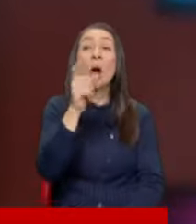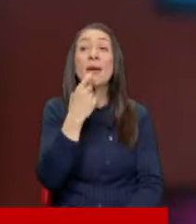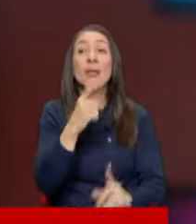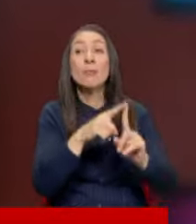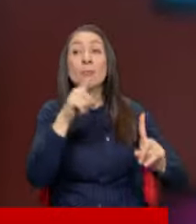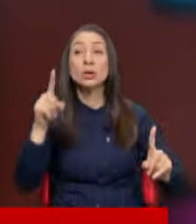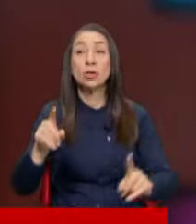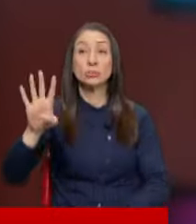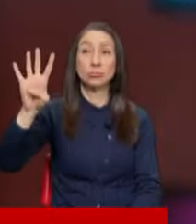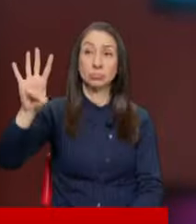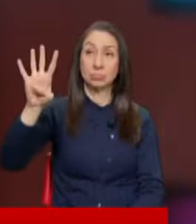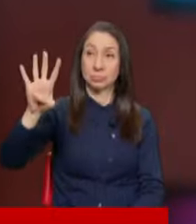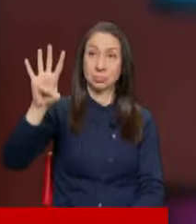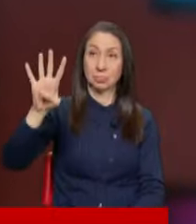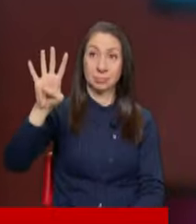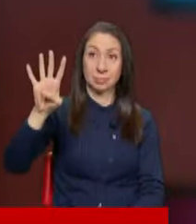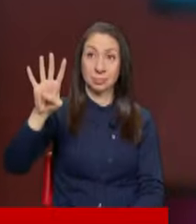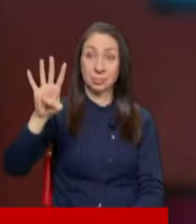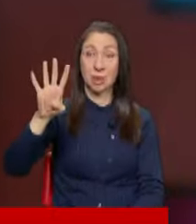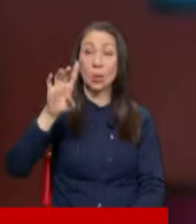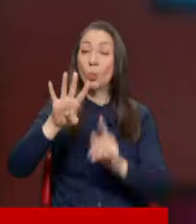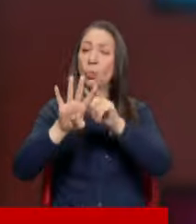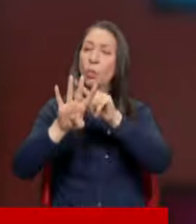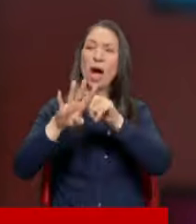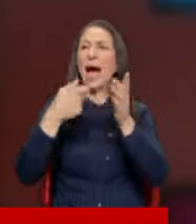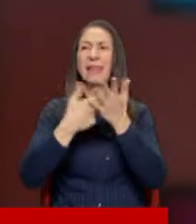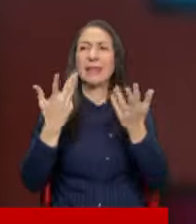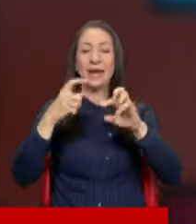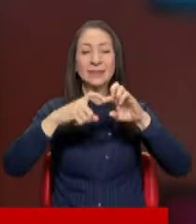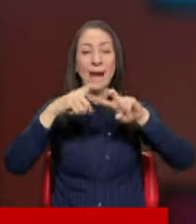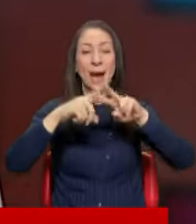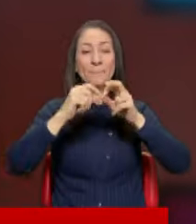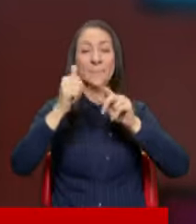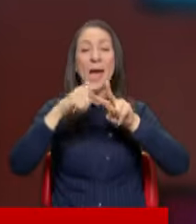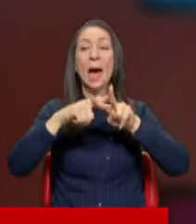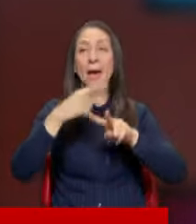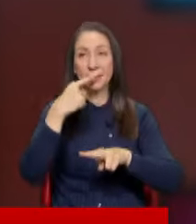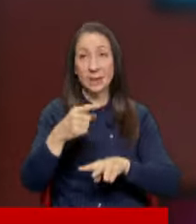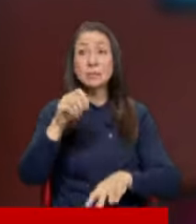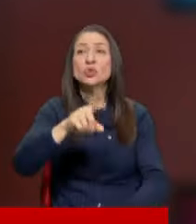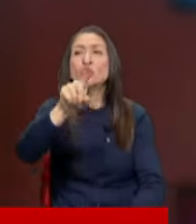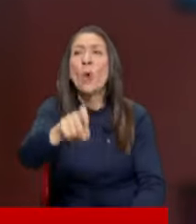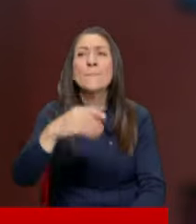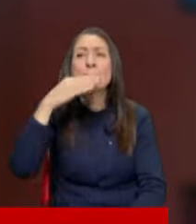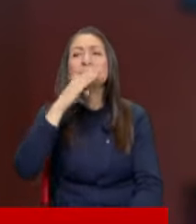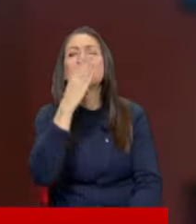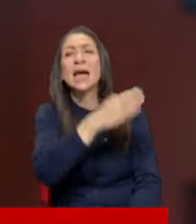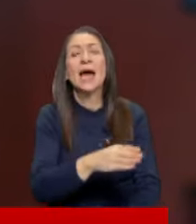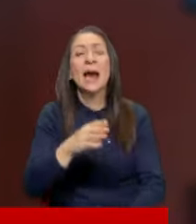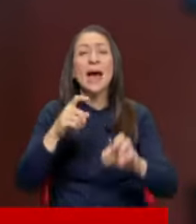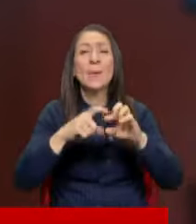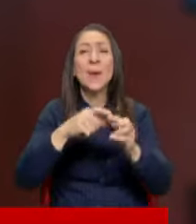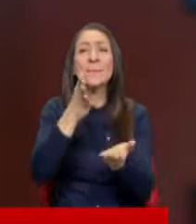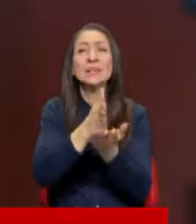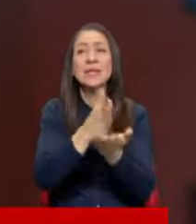yıl boyunca dört parmak işareti yaptırdı Bunun adına Rabia dedi Şimdi soruyorum Mısır'a gitti de Rabia'nın